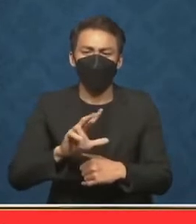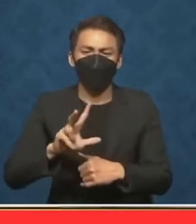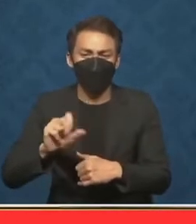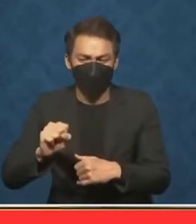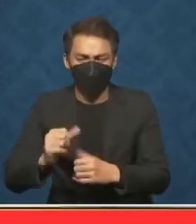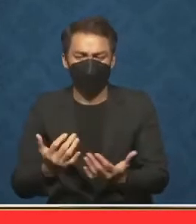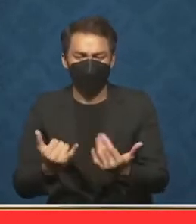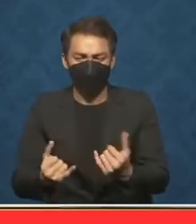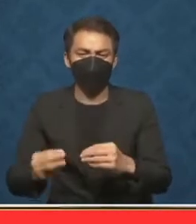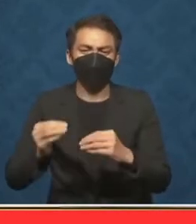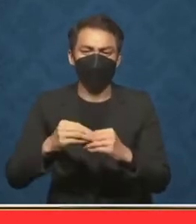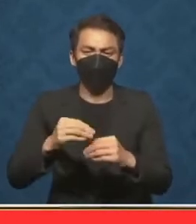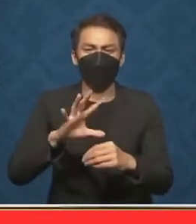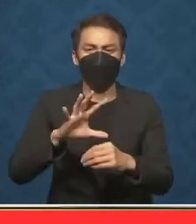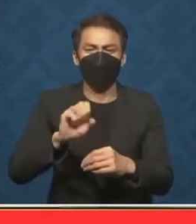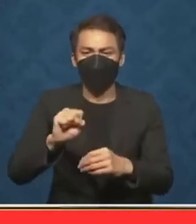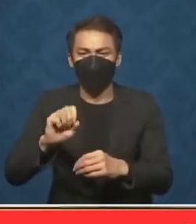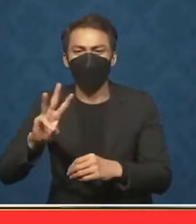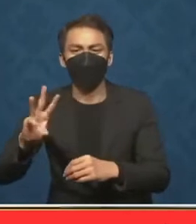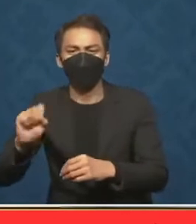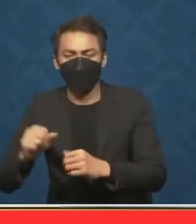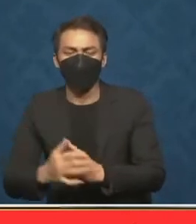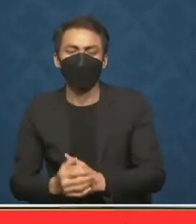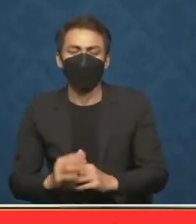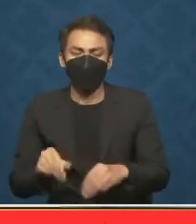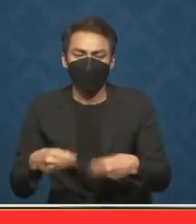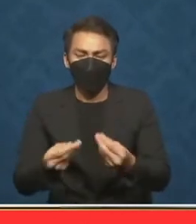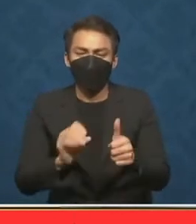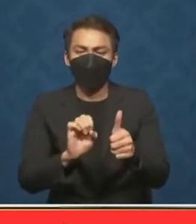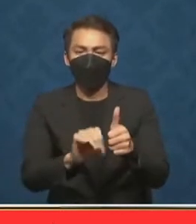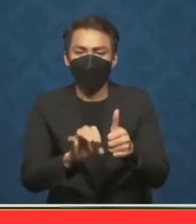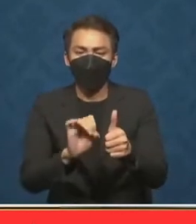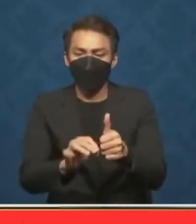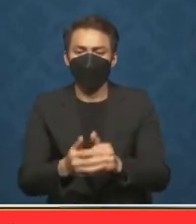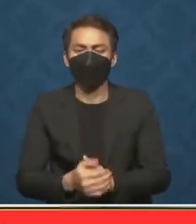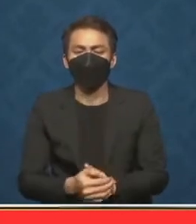ท่ประธานครับ กผมจะขอเสนอ แะ เป็กรณีศึษาครับ